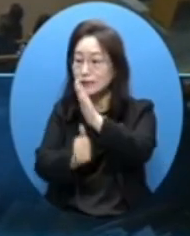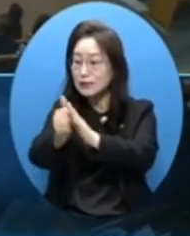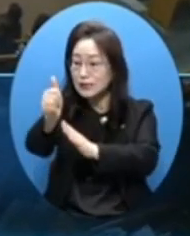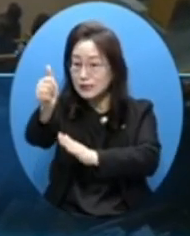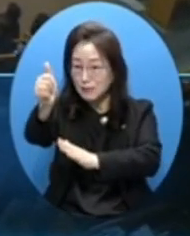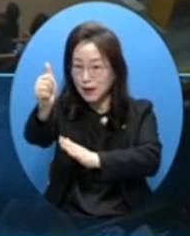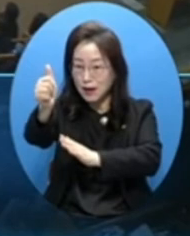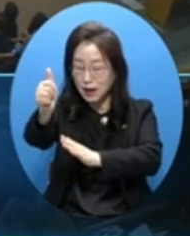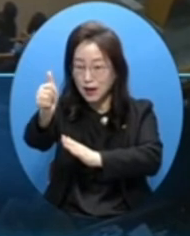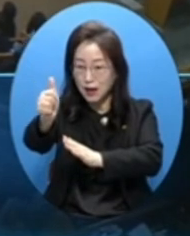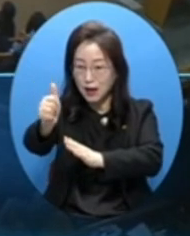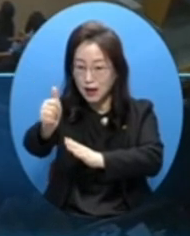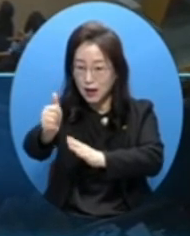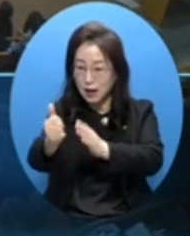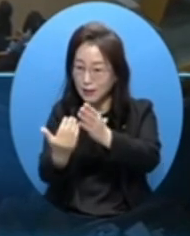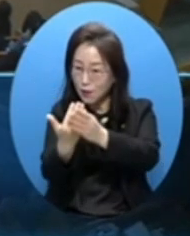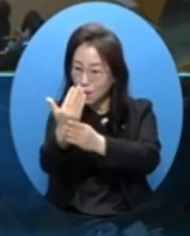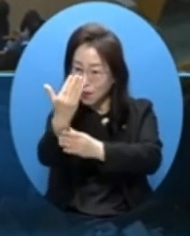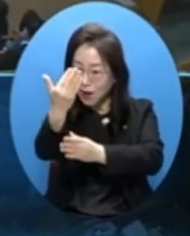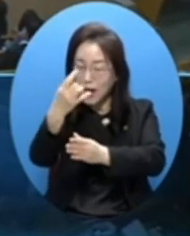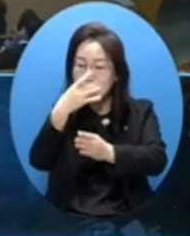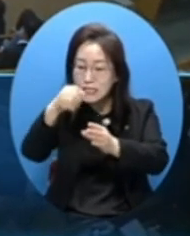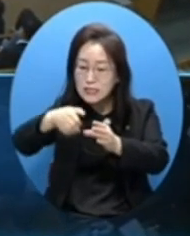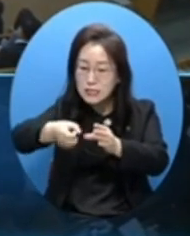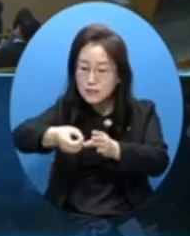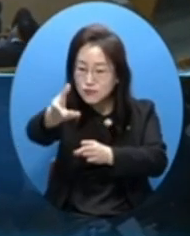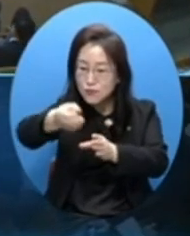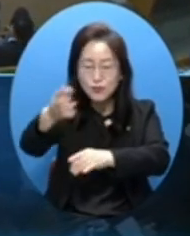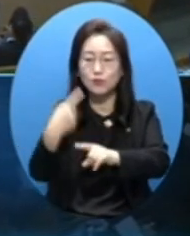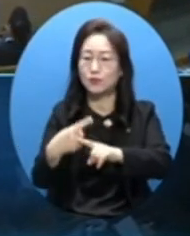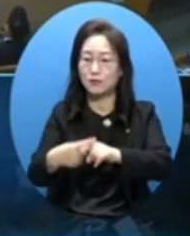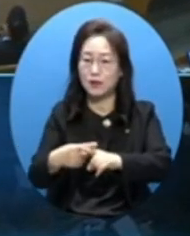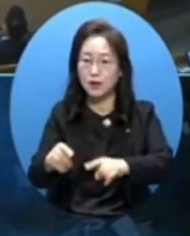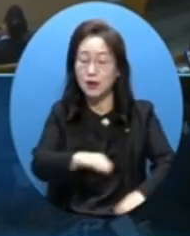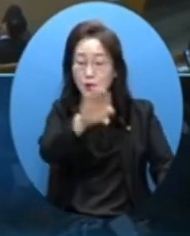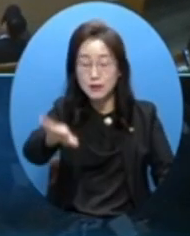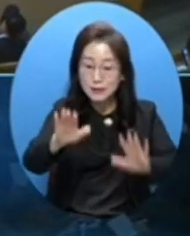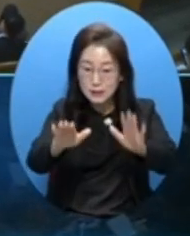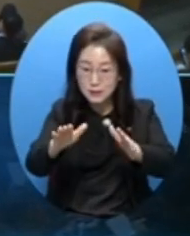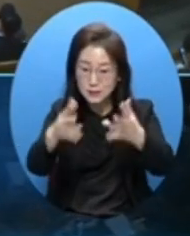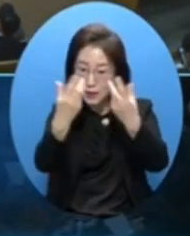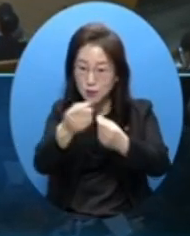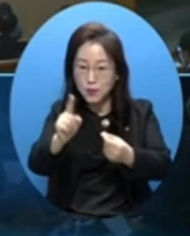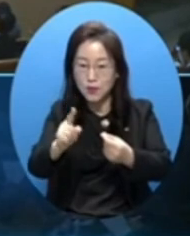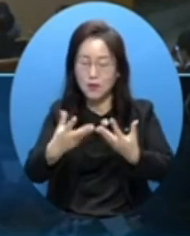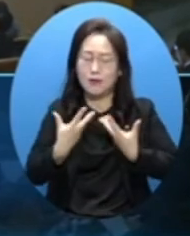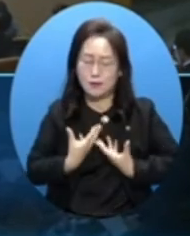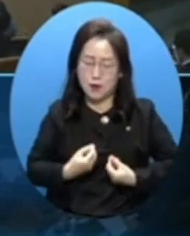씨앗이라는 것을 잊지 않게 되기를 바랍니다. 오늘 말씀 보면 절망적 상황에 처한 한 여인이 등장을 합니다.